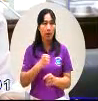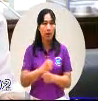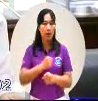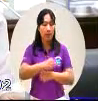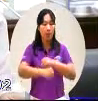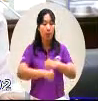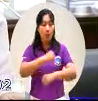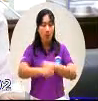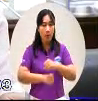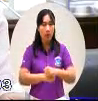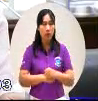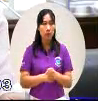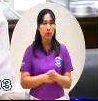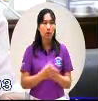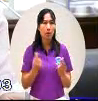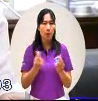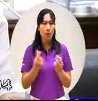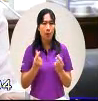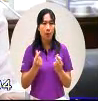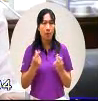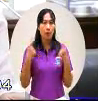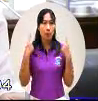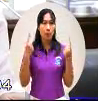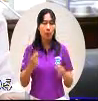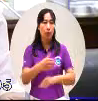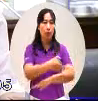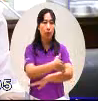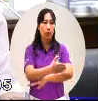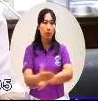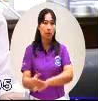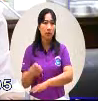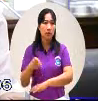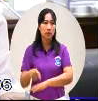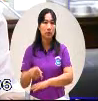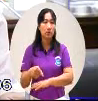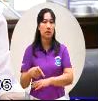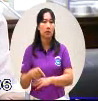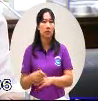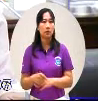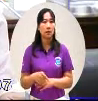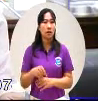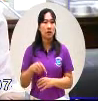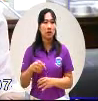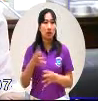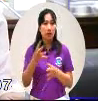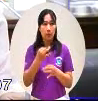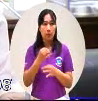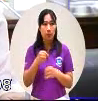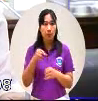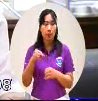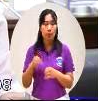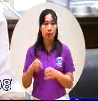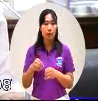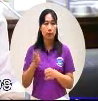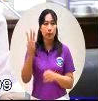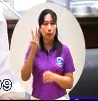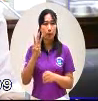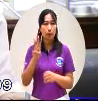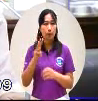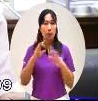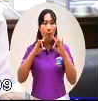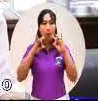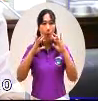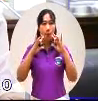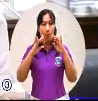盐乡，社儿祭，那么我想这个地方可能是产期的水蜜桃，也可以带